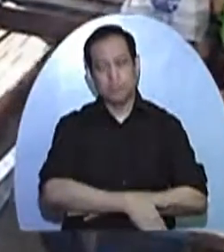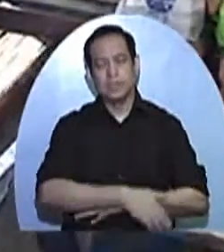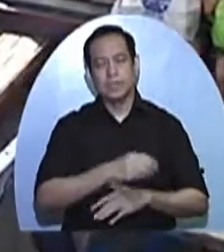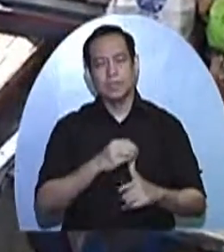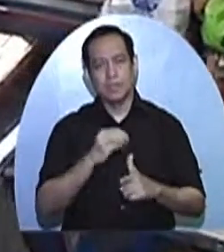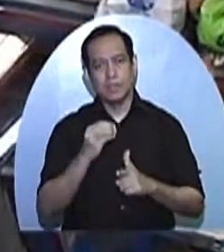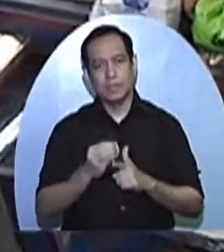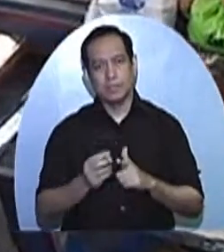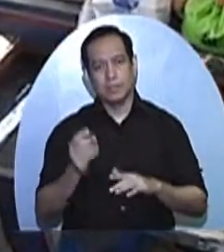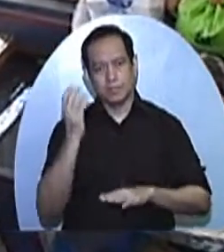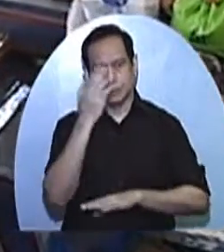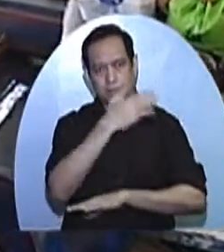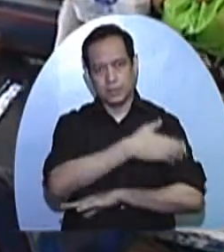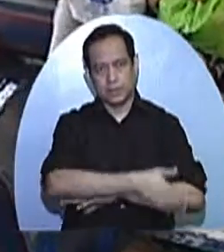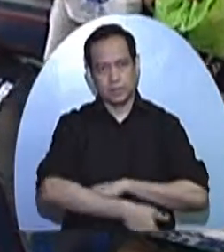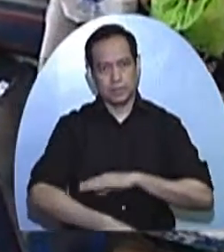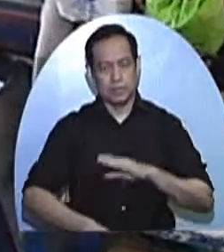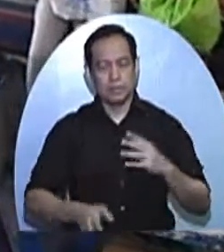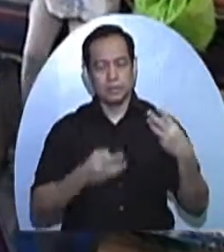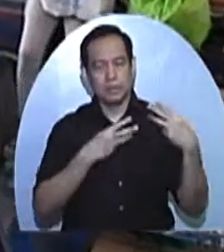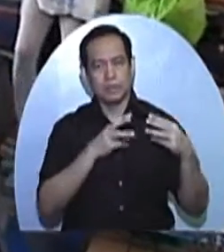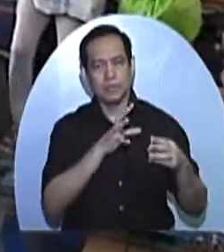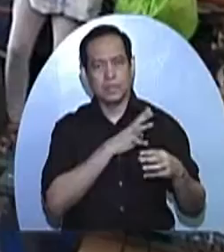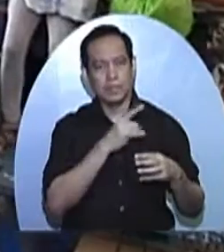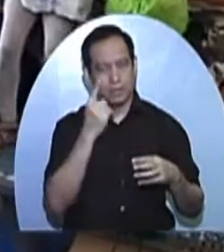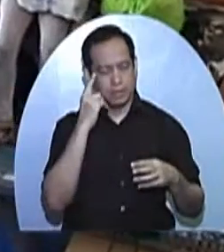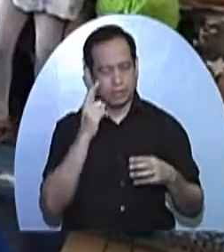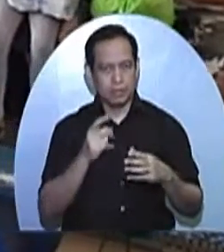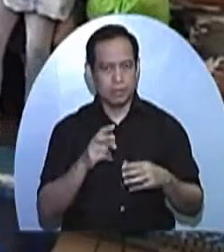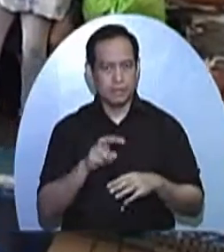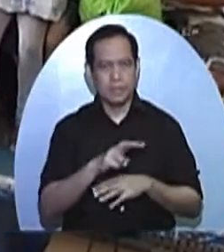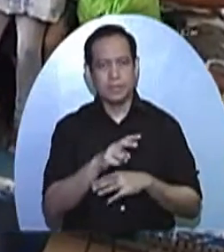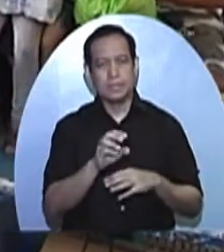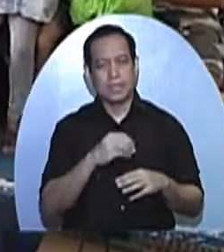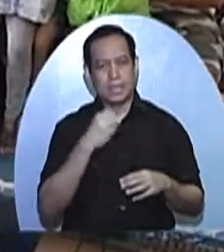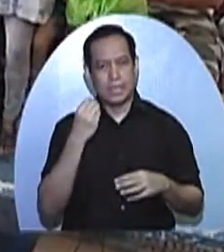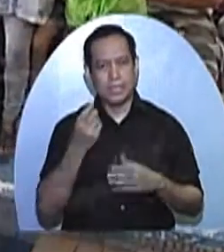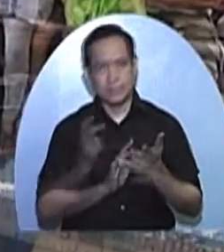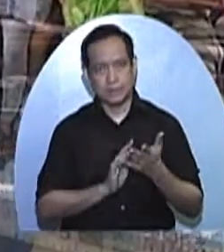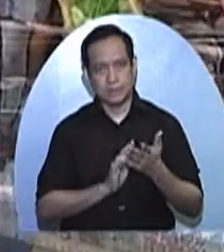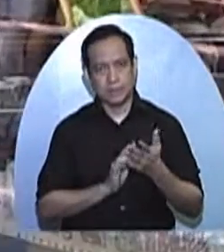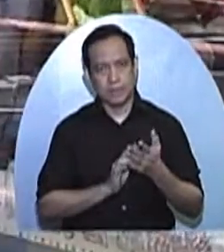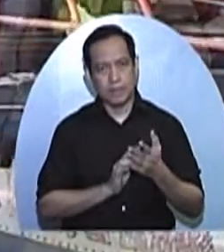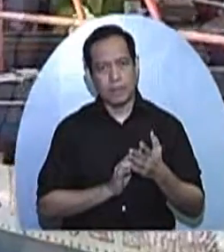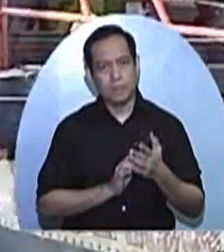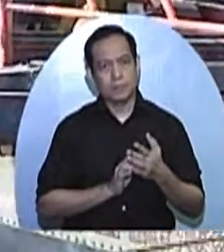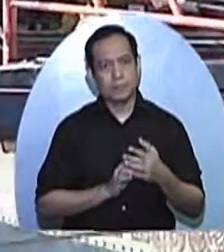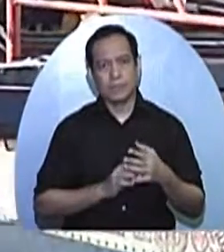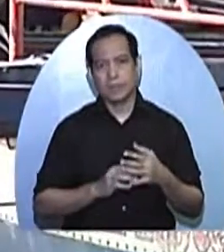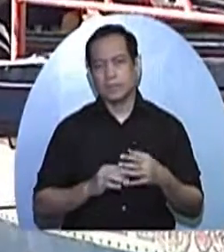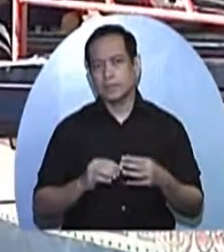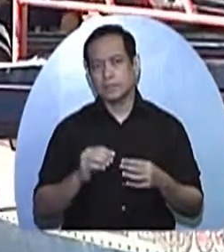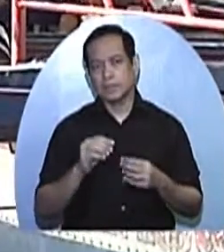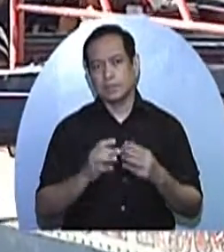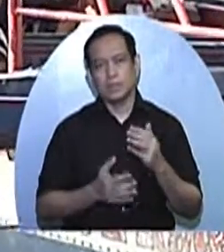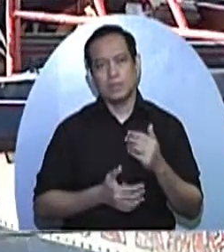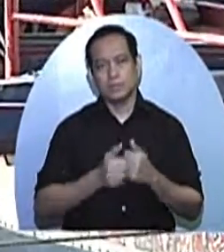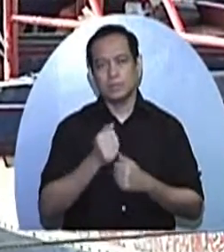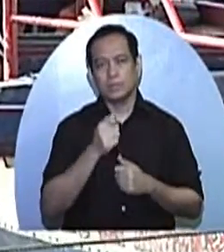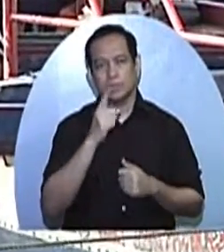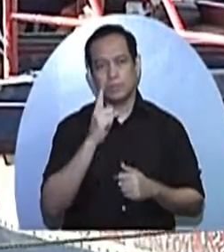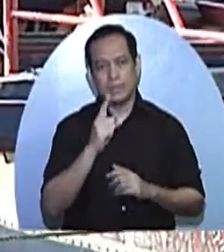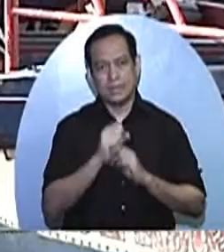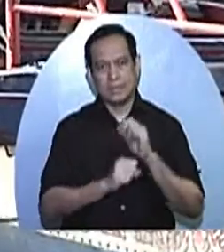kung hindi naman, magdamag habang naghihintay ng biyahe at iba pang pasahero. Mga halos isang taon